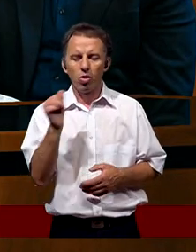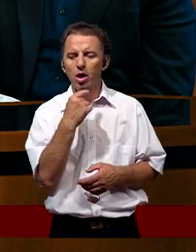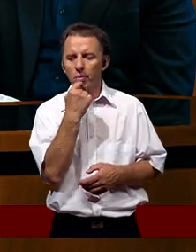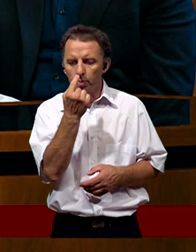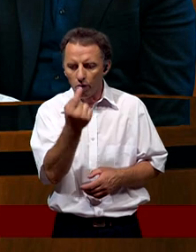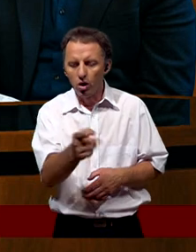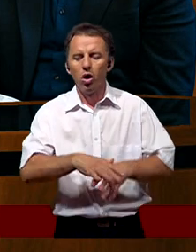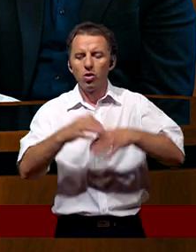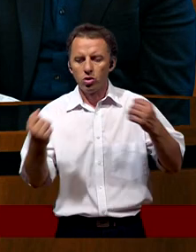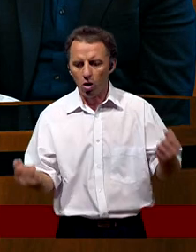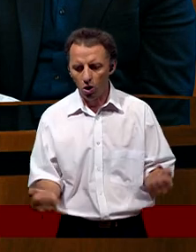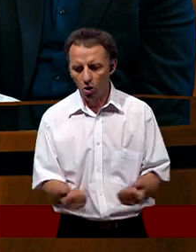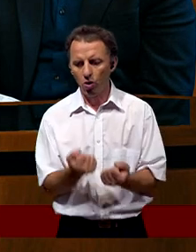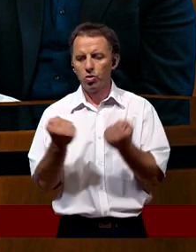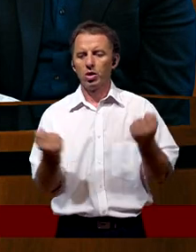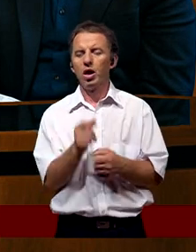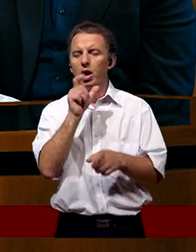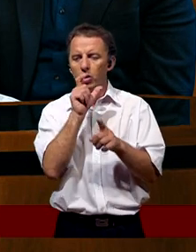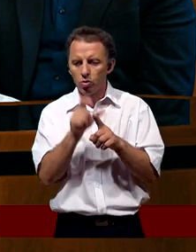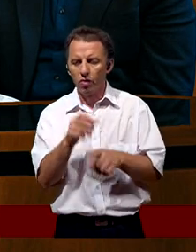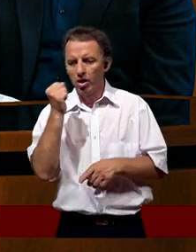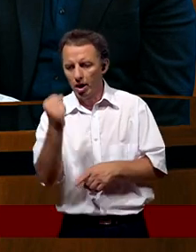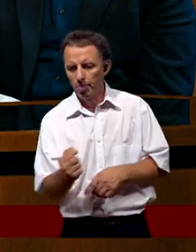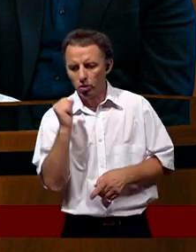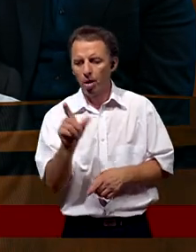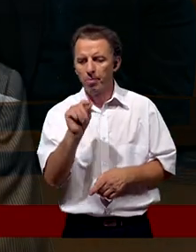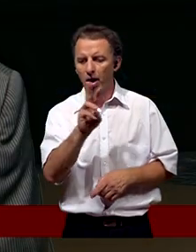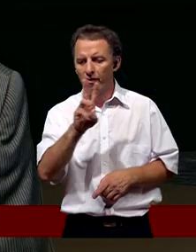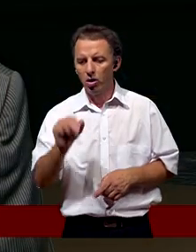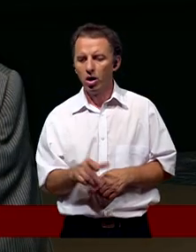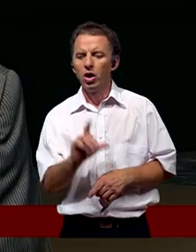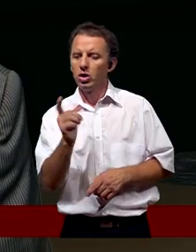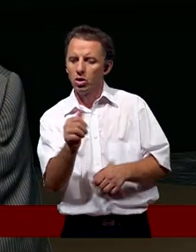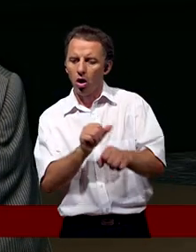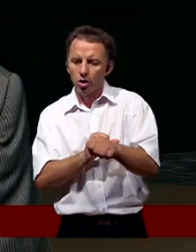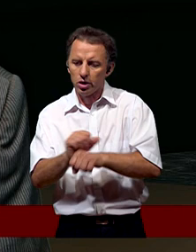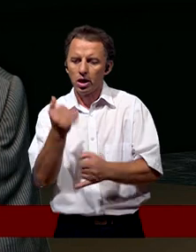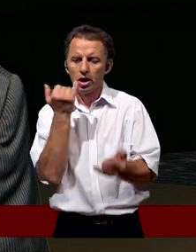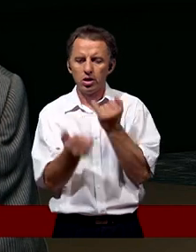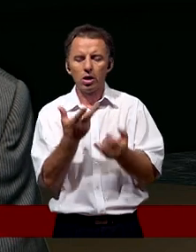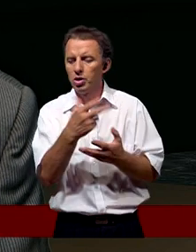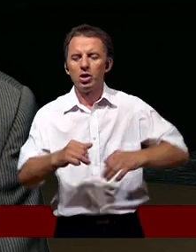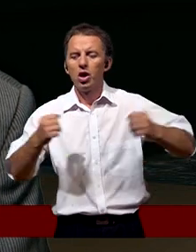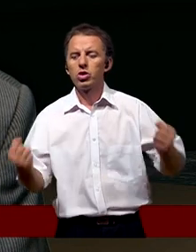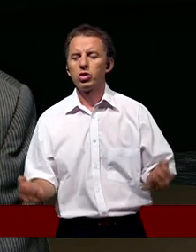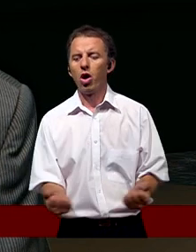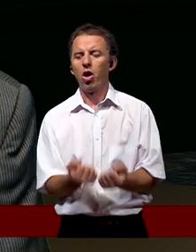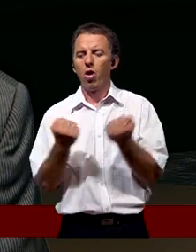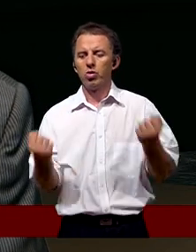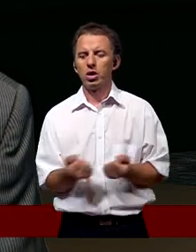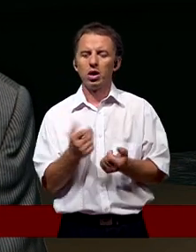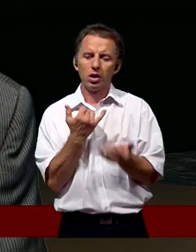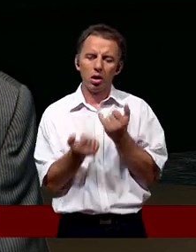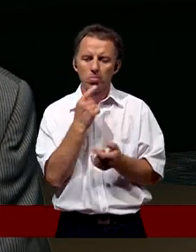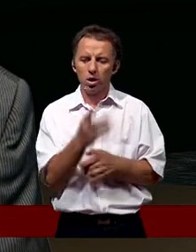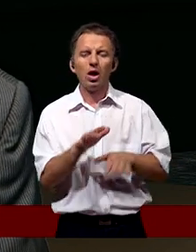Małgosia powiedziała o tym dążeniu, znaczy to są słowa apostoła Pawła. Tak. A co jest, jeżeli nie dążymy, jeżeli